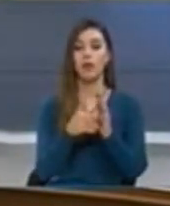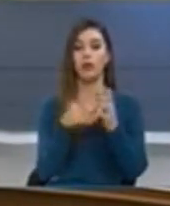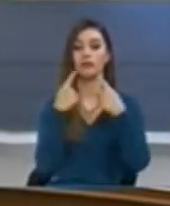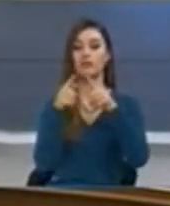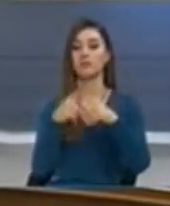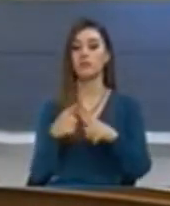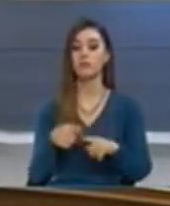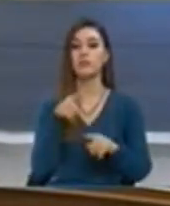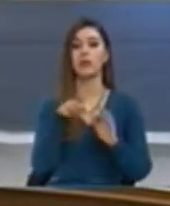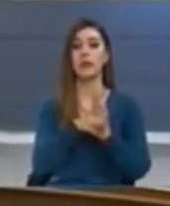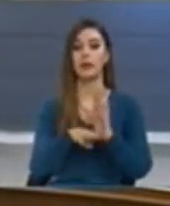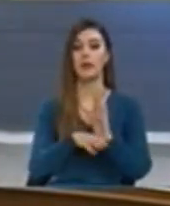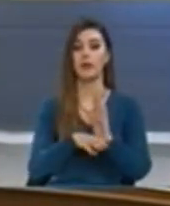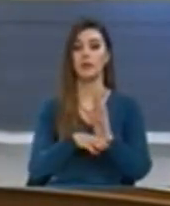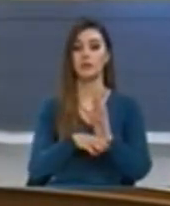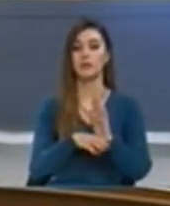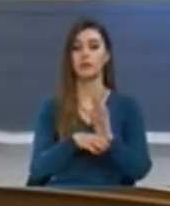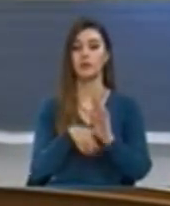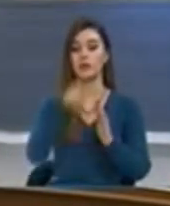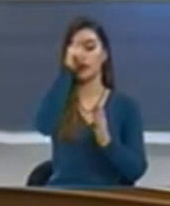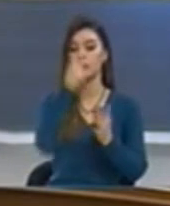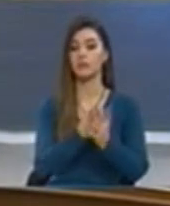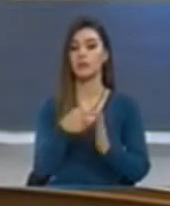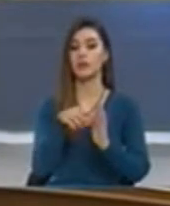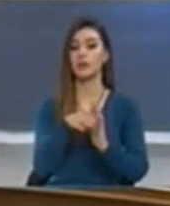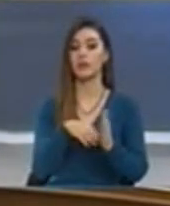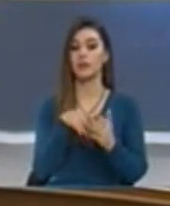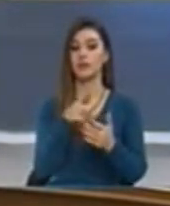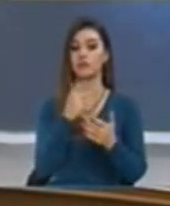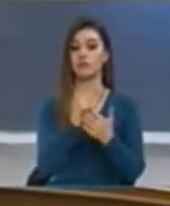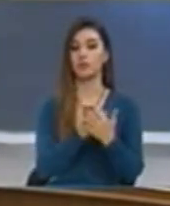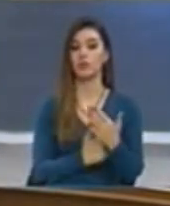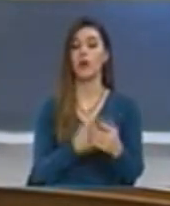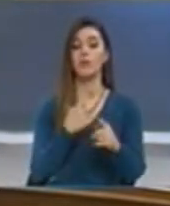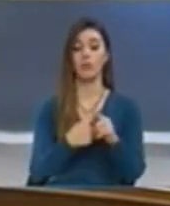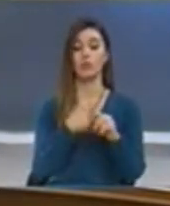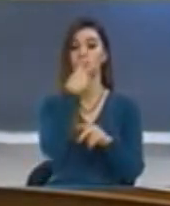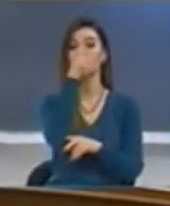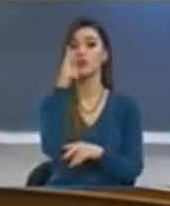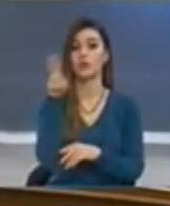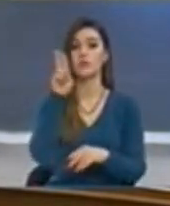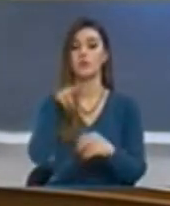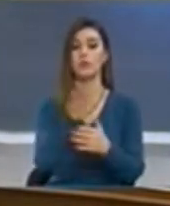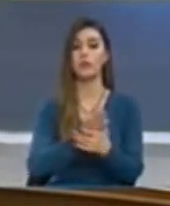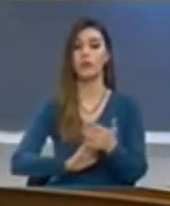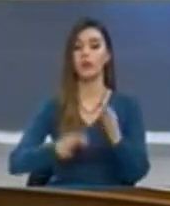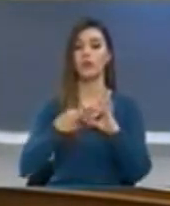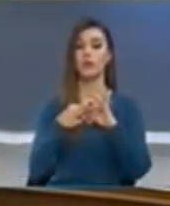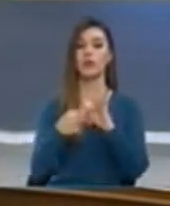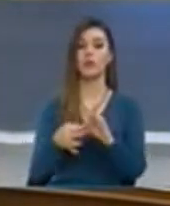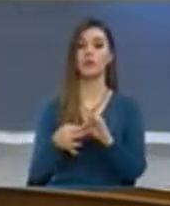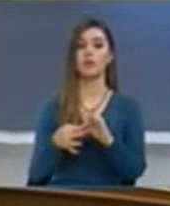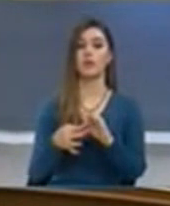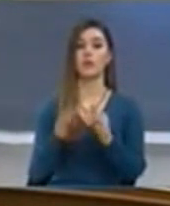në ligjore që të implementohen këto skema, kurse tek marrëveshjet me jashtë kemi fillu në